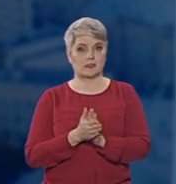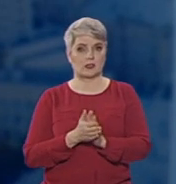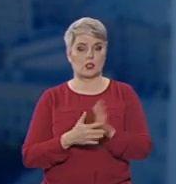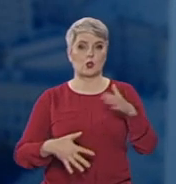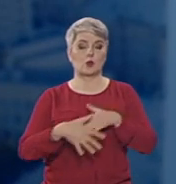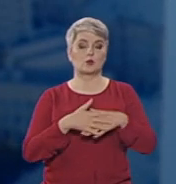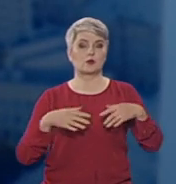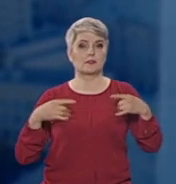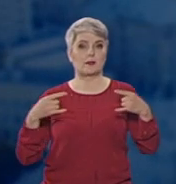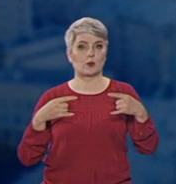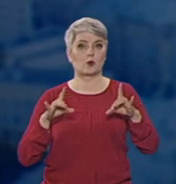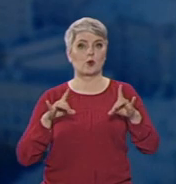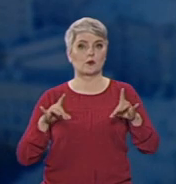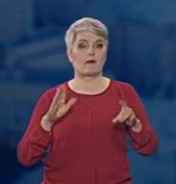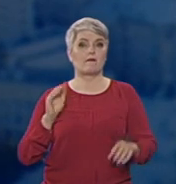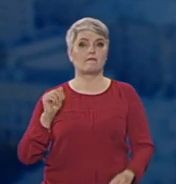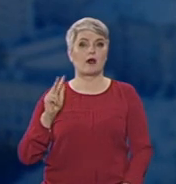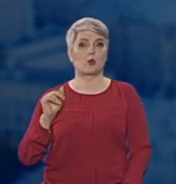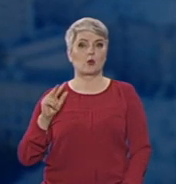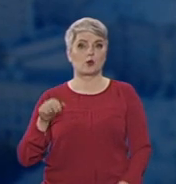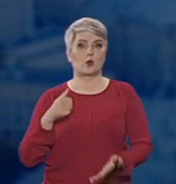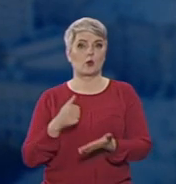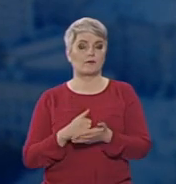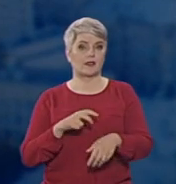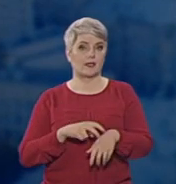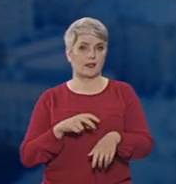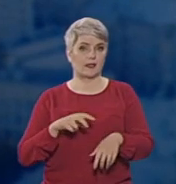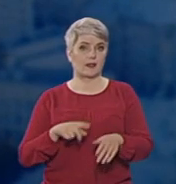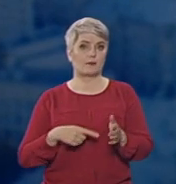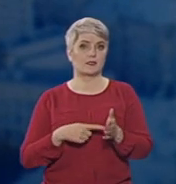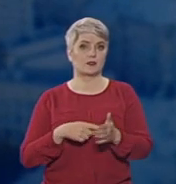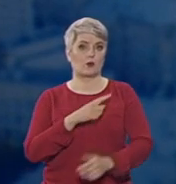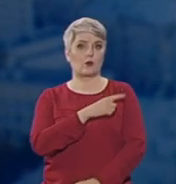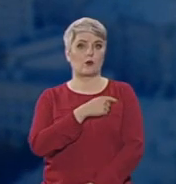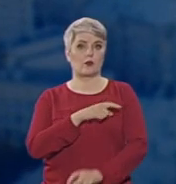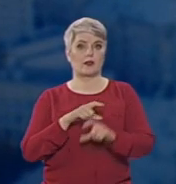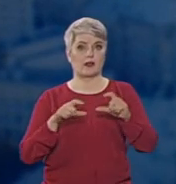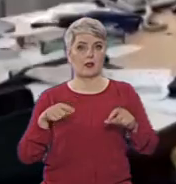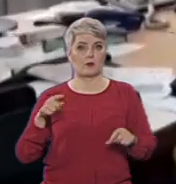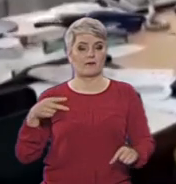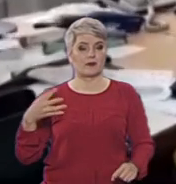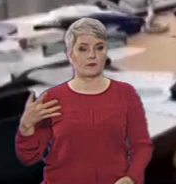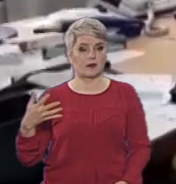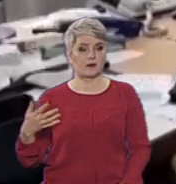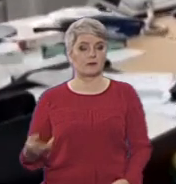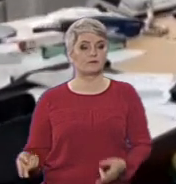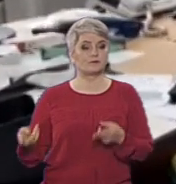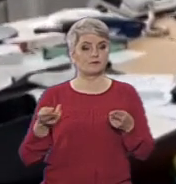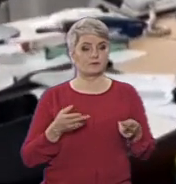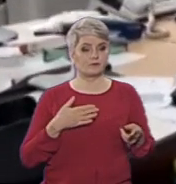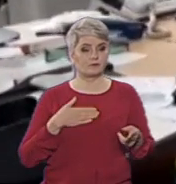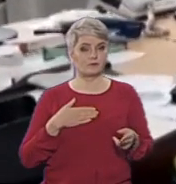Суспільному розповів В'ячеслав Вакуленко, головний лікар міської лікарні номер 25. Поступило к нам